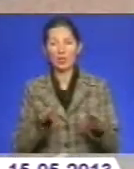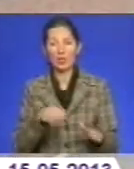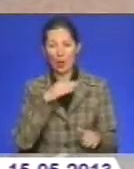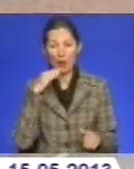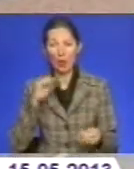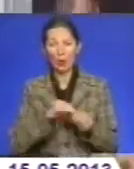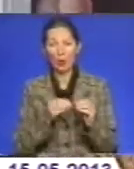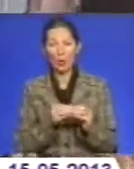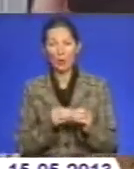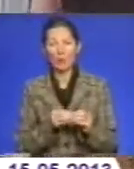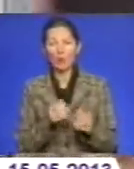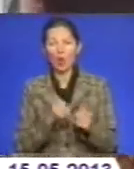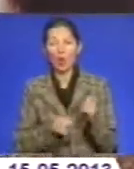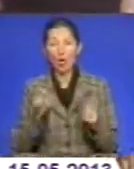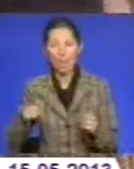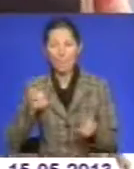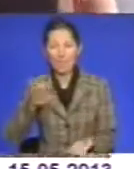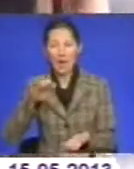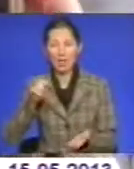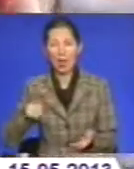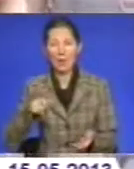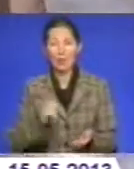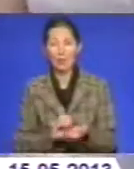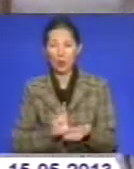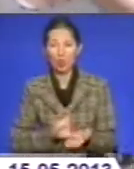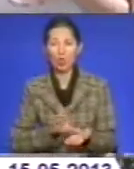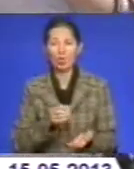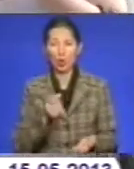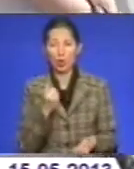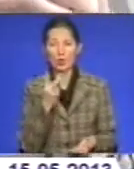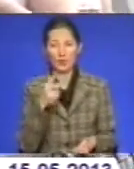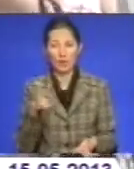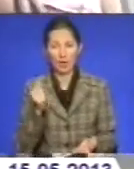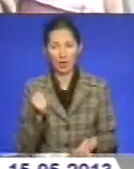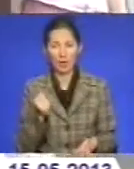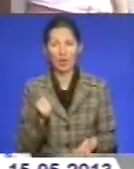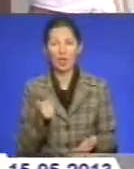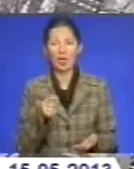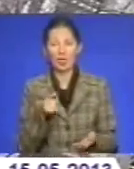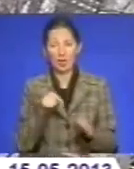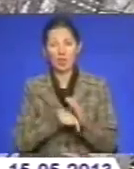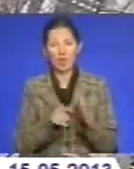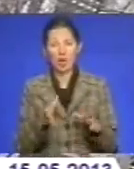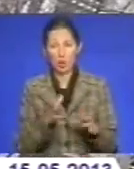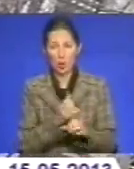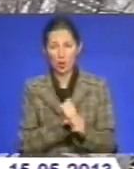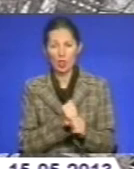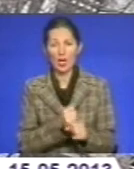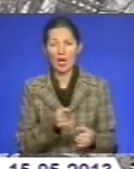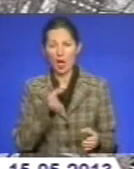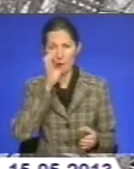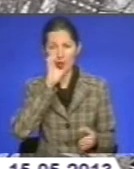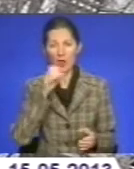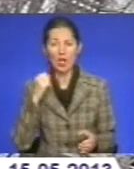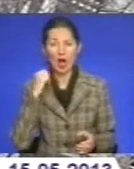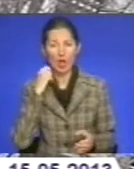пива в середньому на 1-2 гривні. Як наслідок, має скоротитися споживання алкоголю неповнолітніми. По-друге, значну частину отриманих